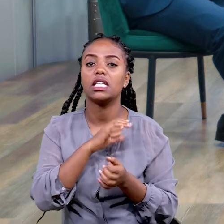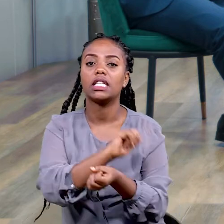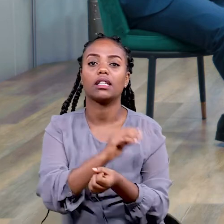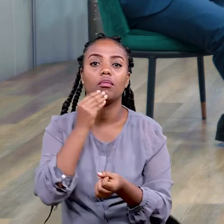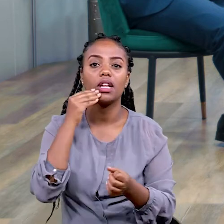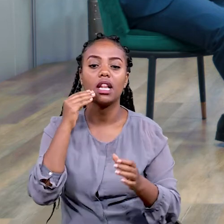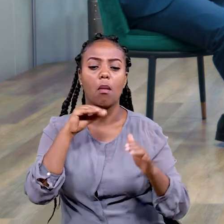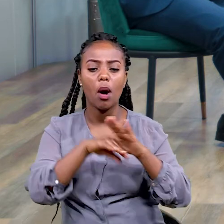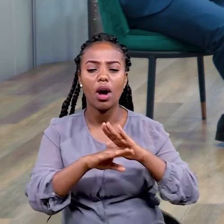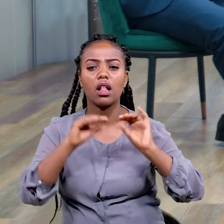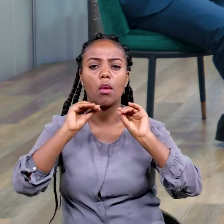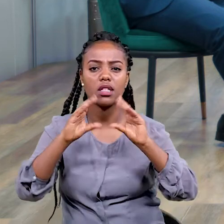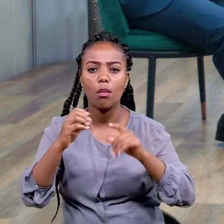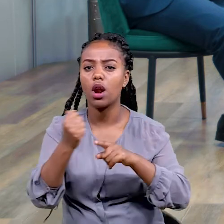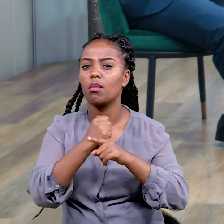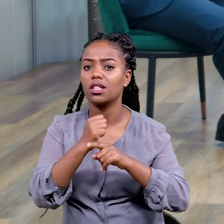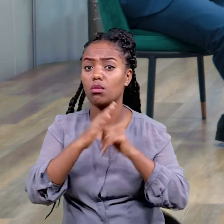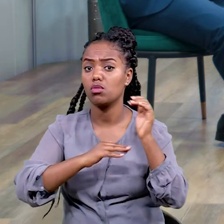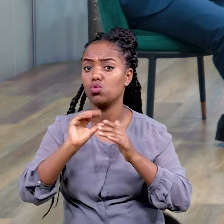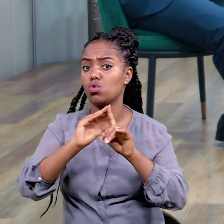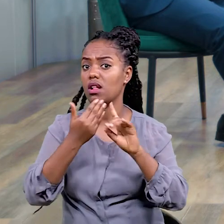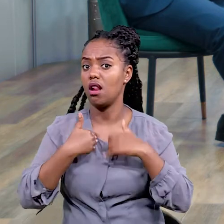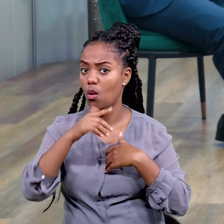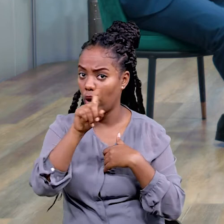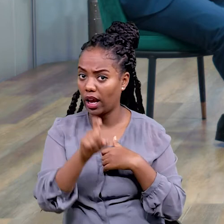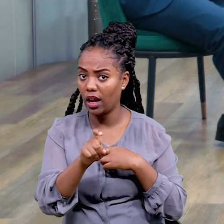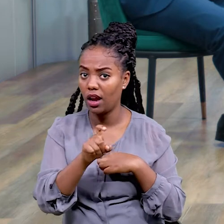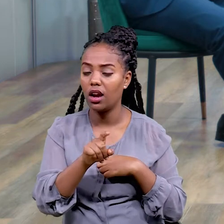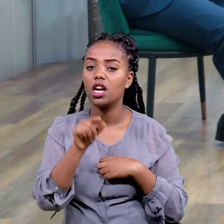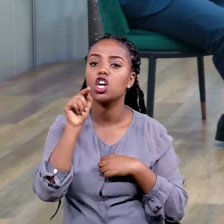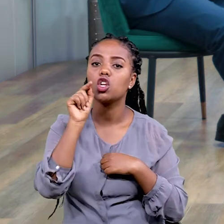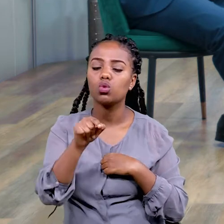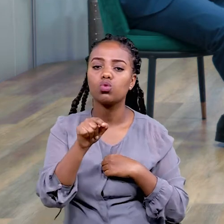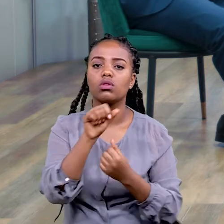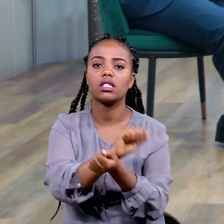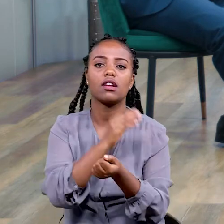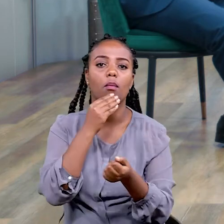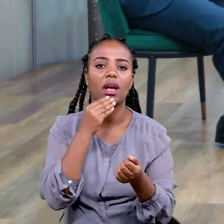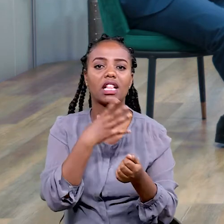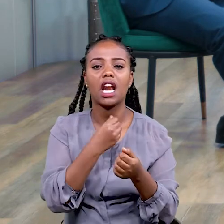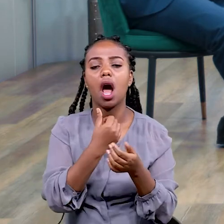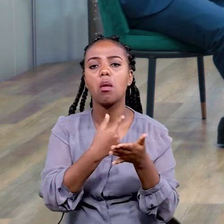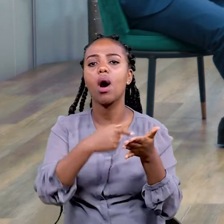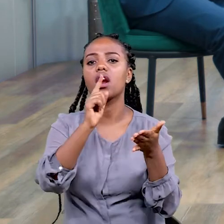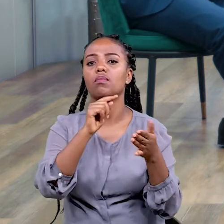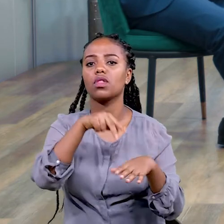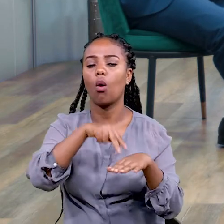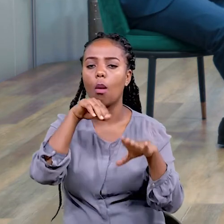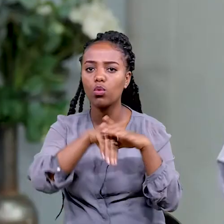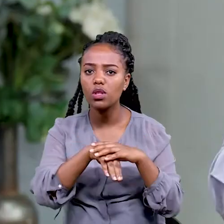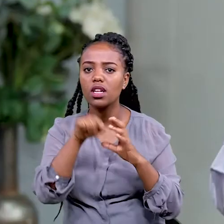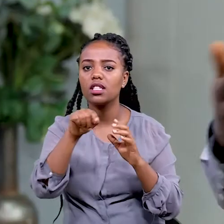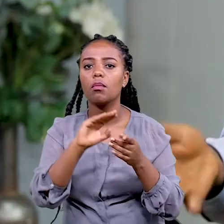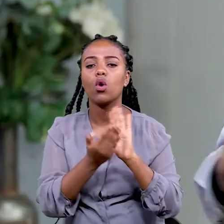ለማረም ለማስተማር ለማሰልጠን ምቹ ሁኔታ አለ ወይ? እነሱን ለማረም ተቋሙስ